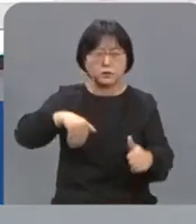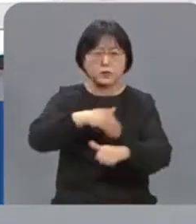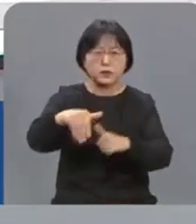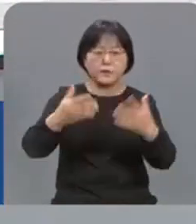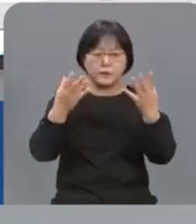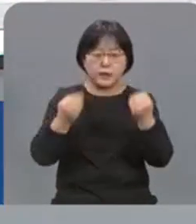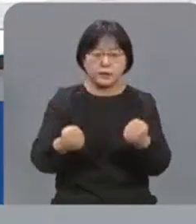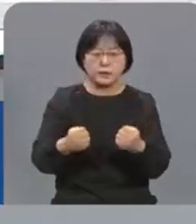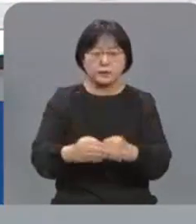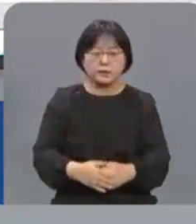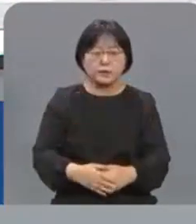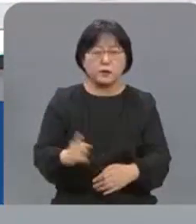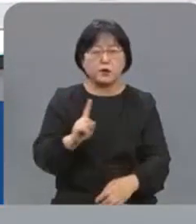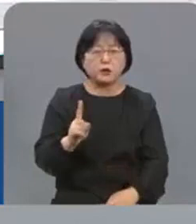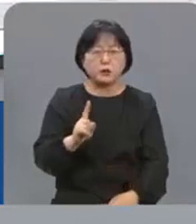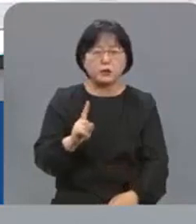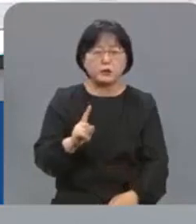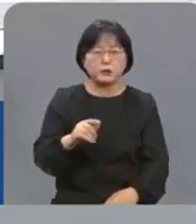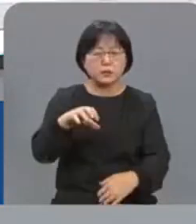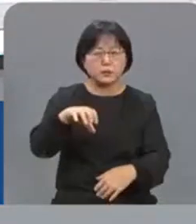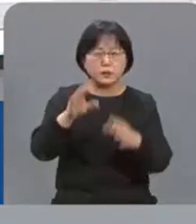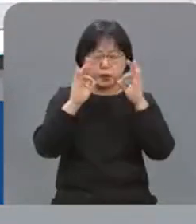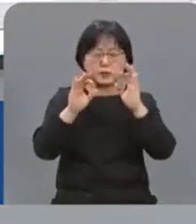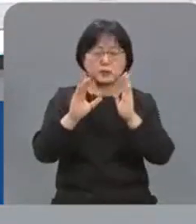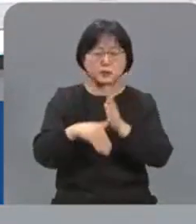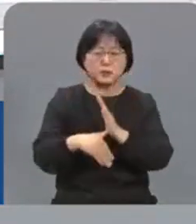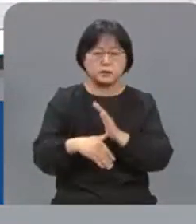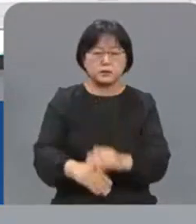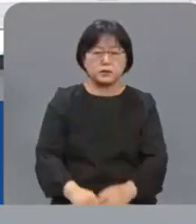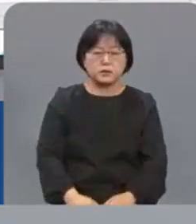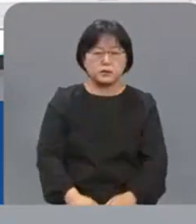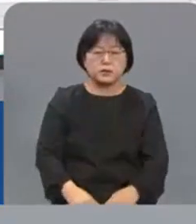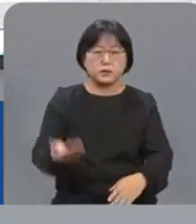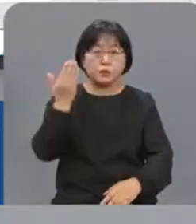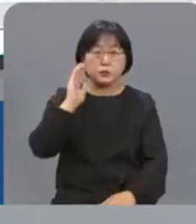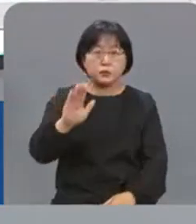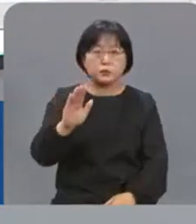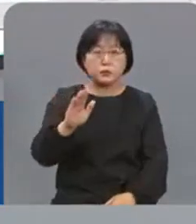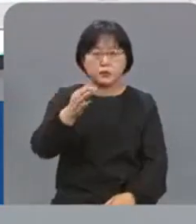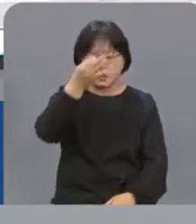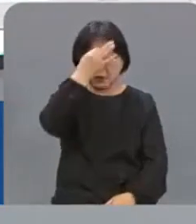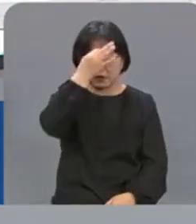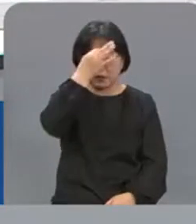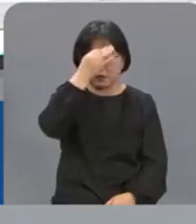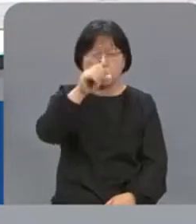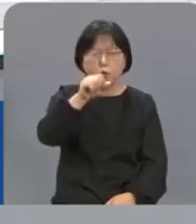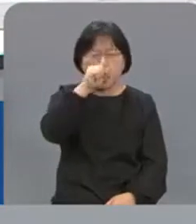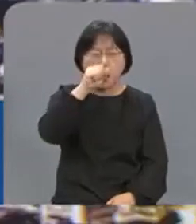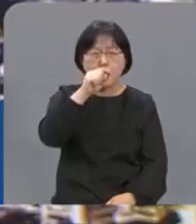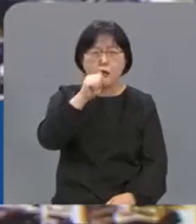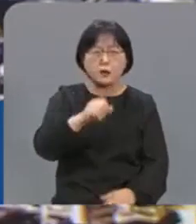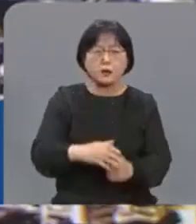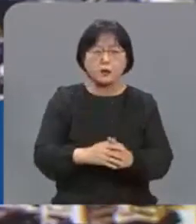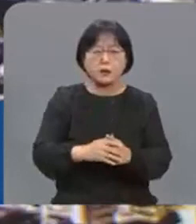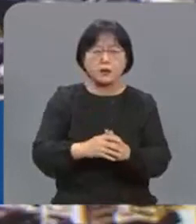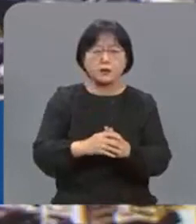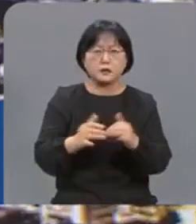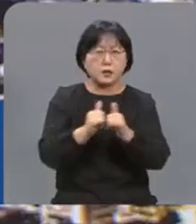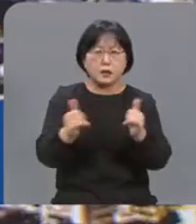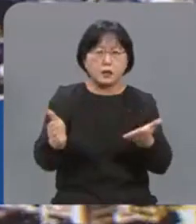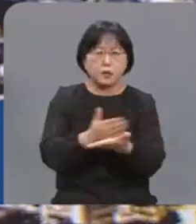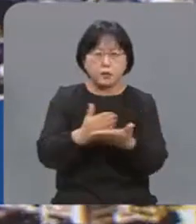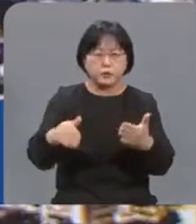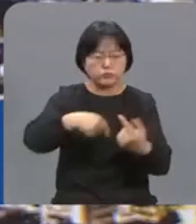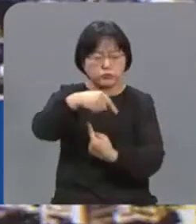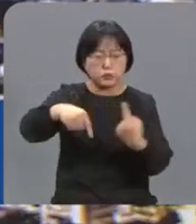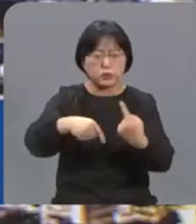많다고 합니다. 어떻습니까? 현장에서 보시기에는요. 요즘 기술이 많이 발전되어 가지고 무인으로